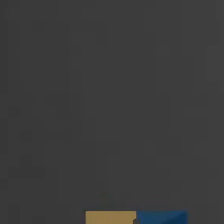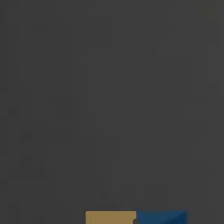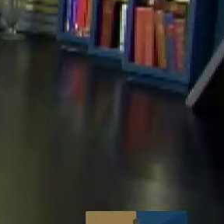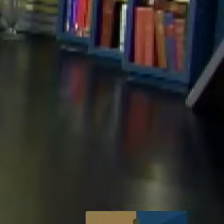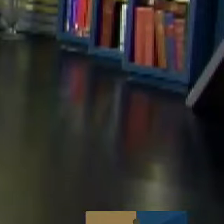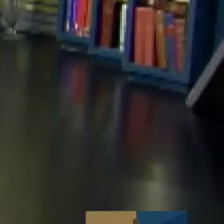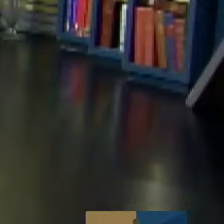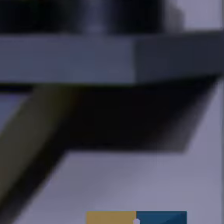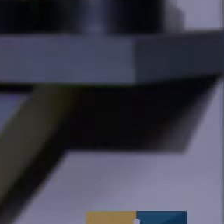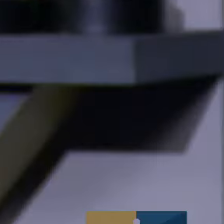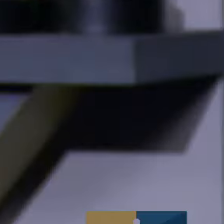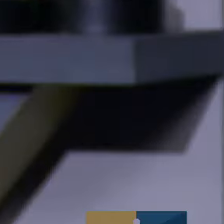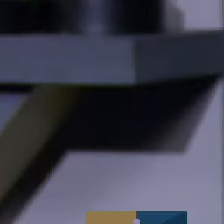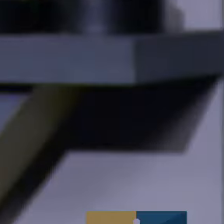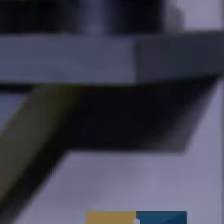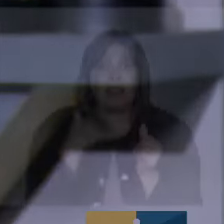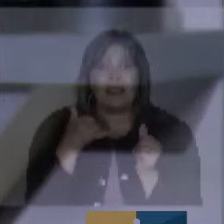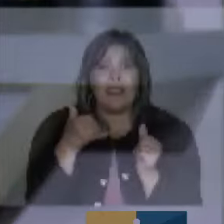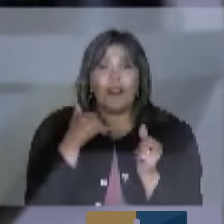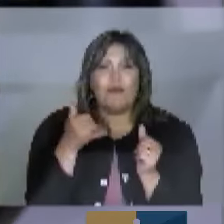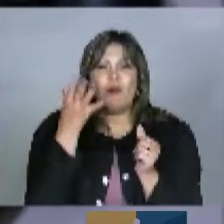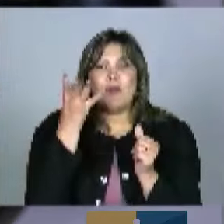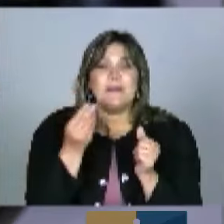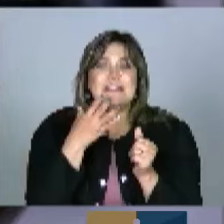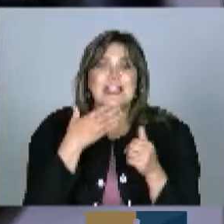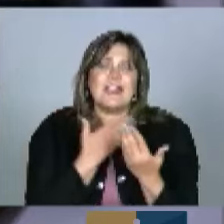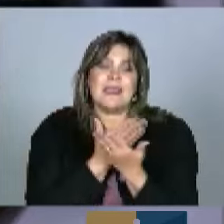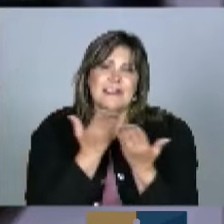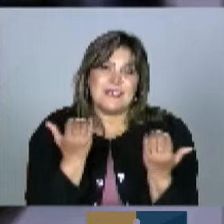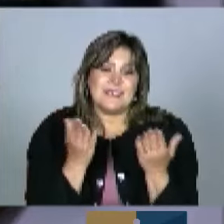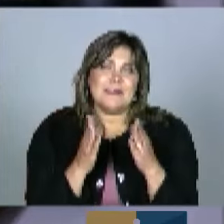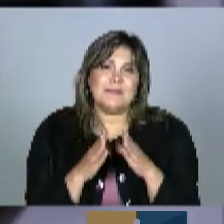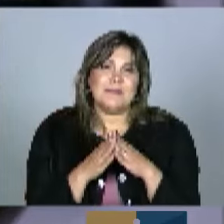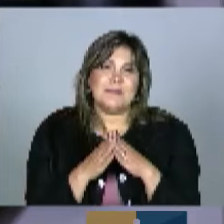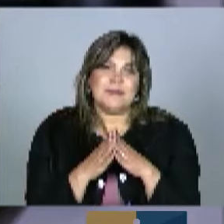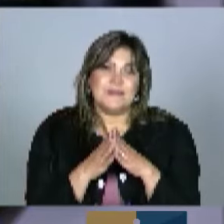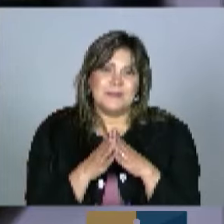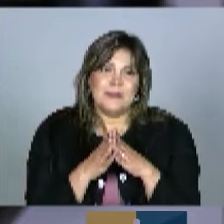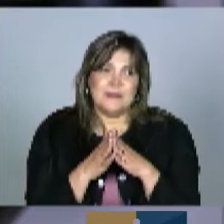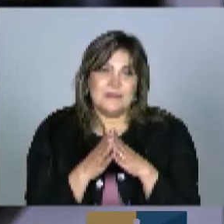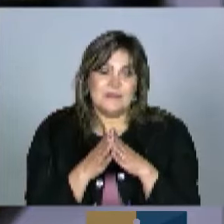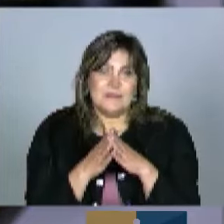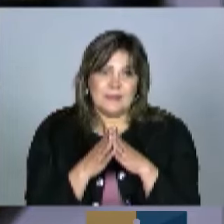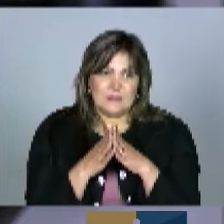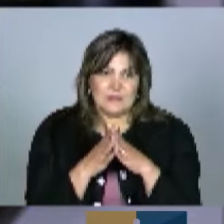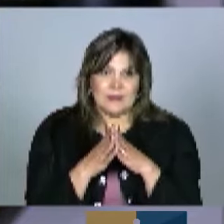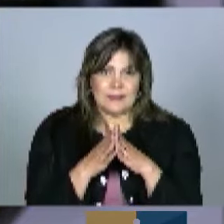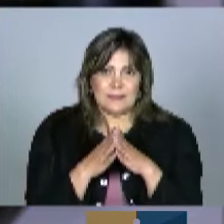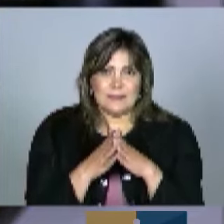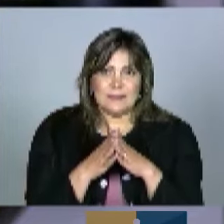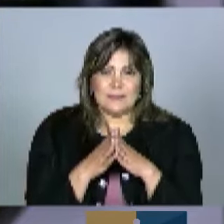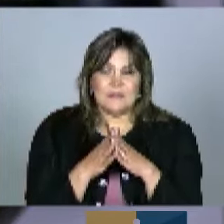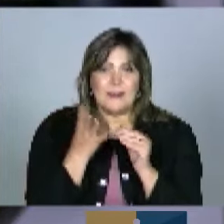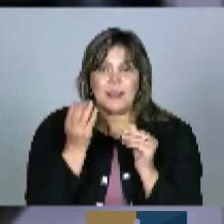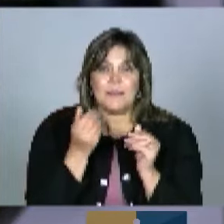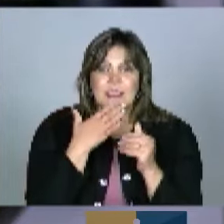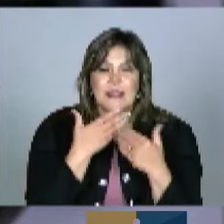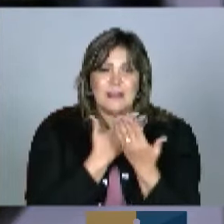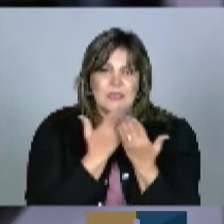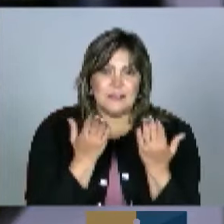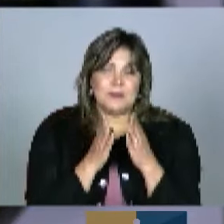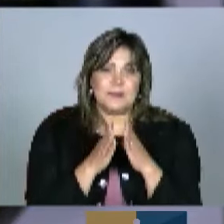حضراتكم الاستاذ عادل مساء الخير يا استاذ عادل استاذ عادل معانا اتفضل يا فندم مساء الخير يا فندم